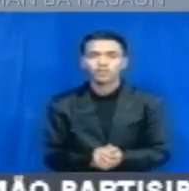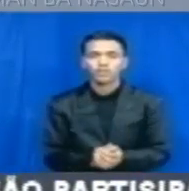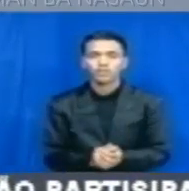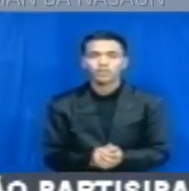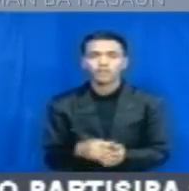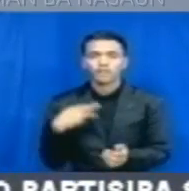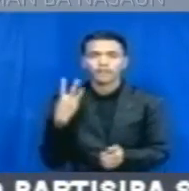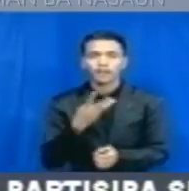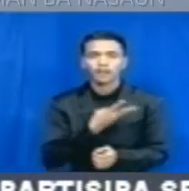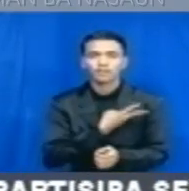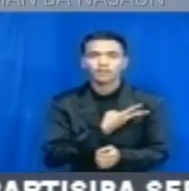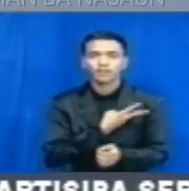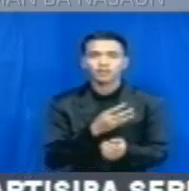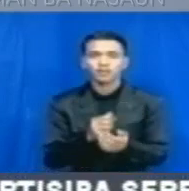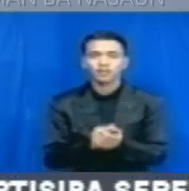Kami